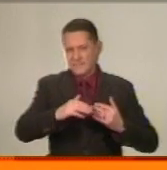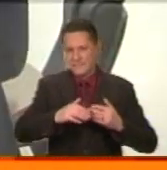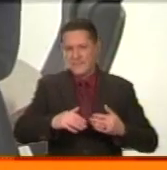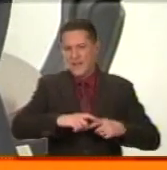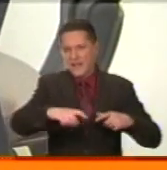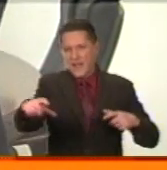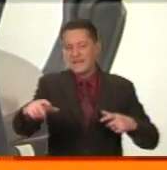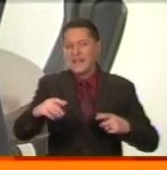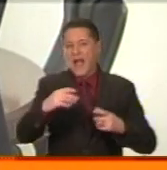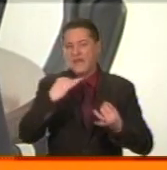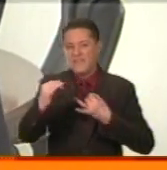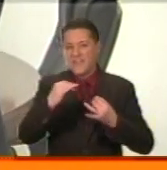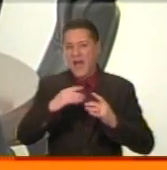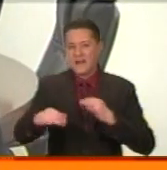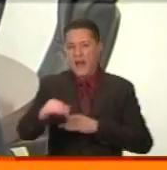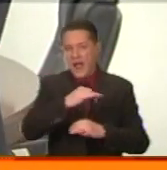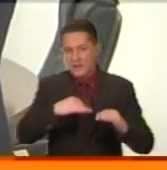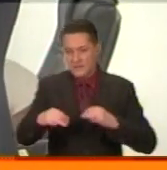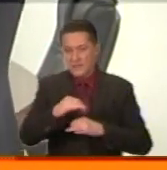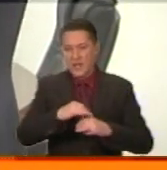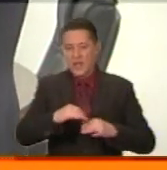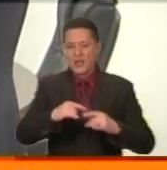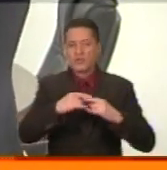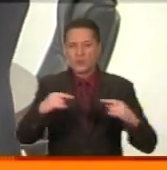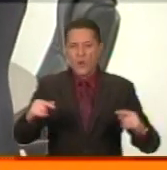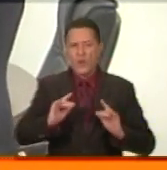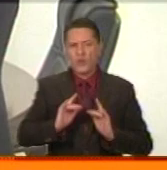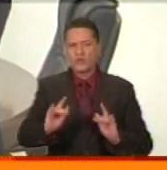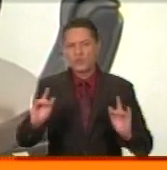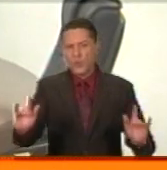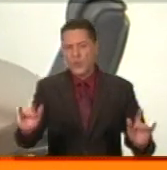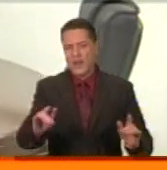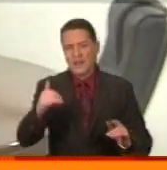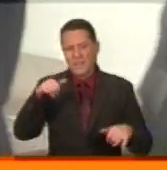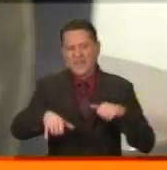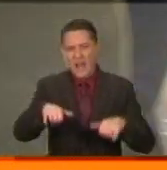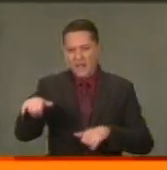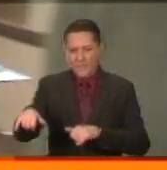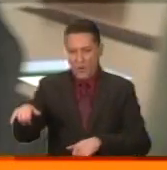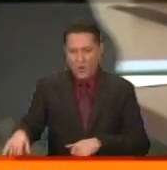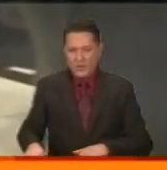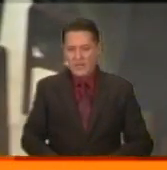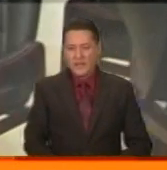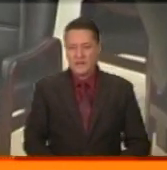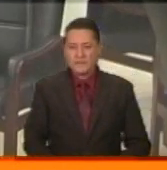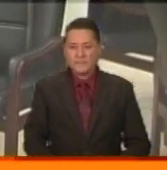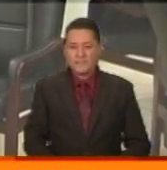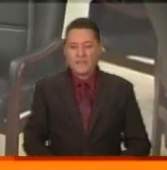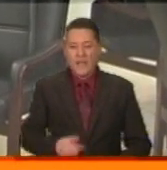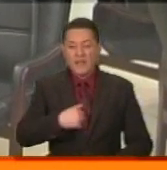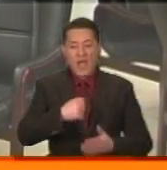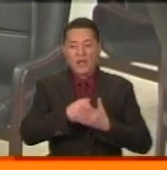розпорядок дня. Стол, стуля, там телефони. Бачите, скільки телефонів? Я навіть до кінця